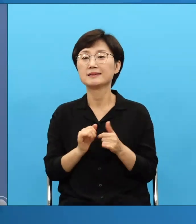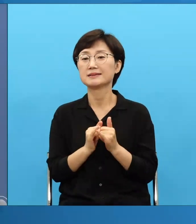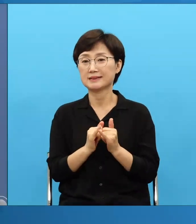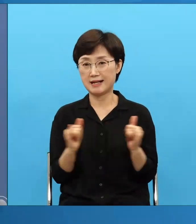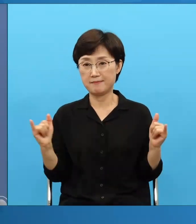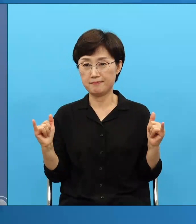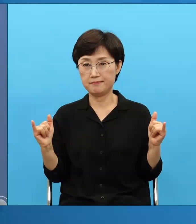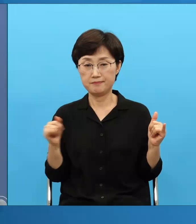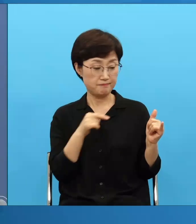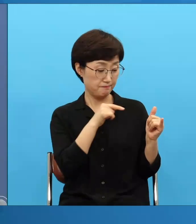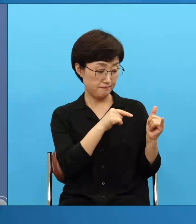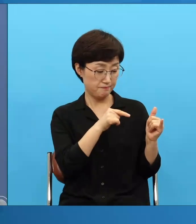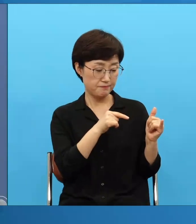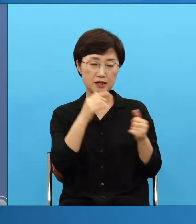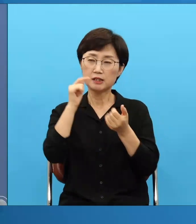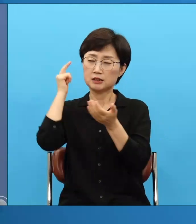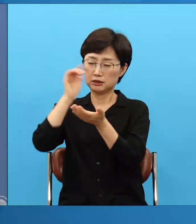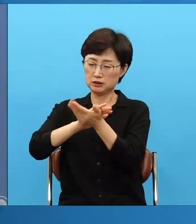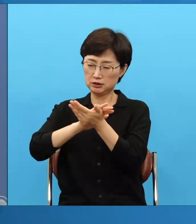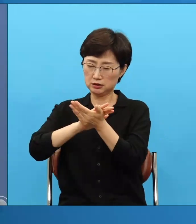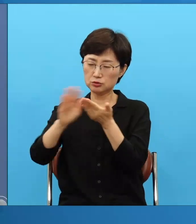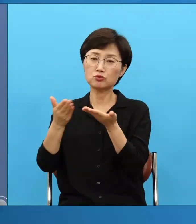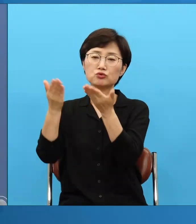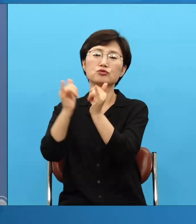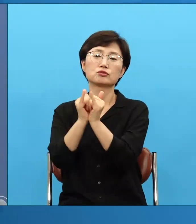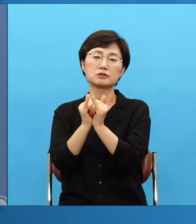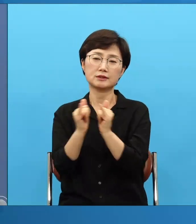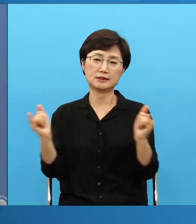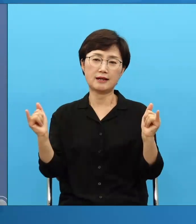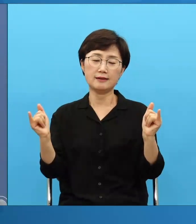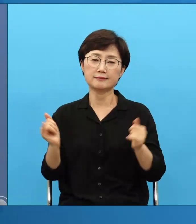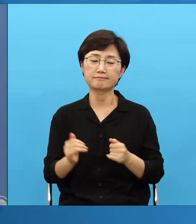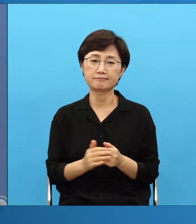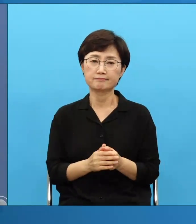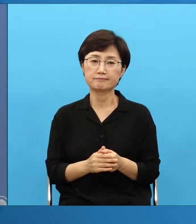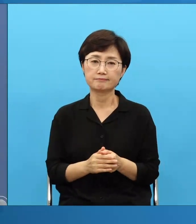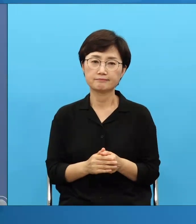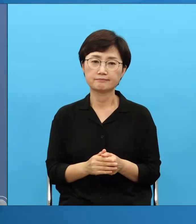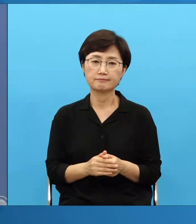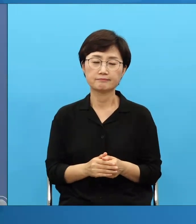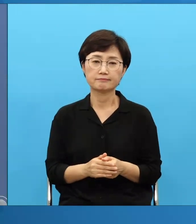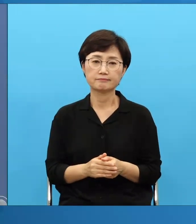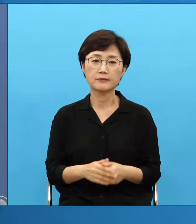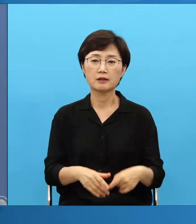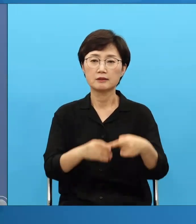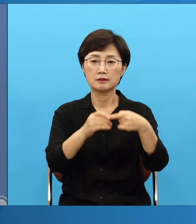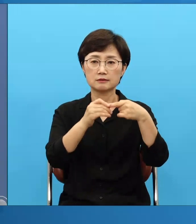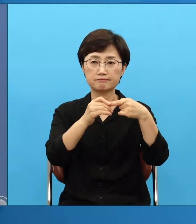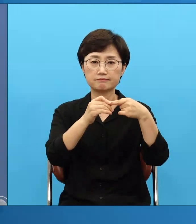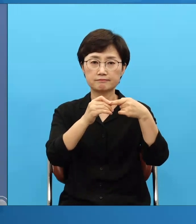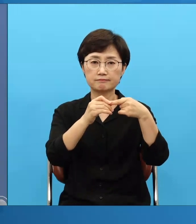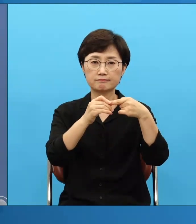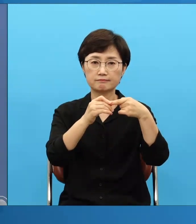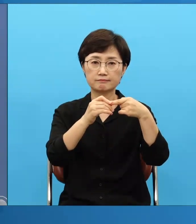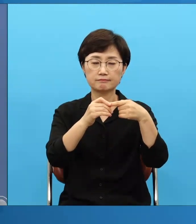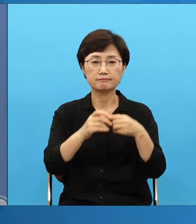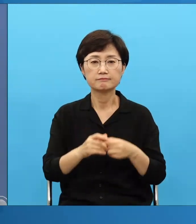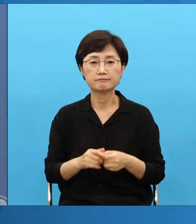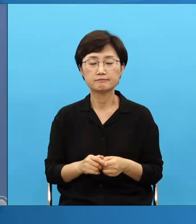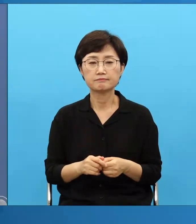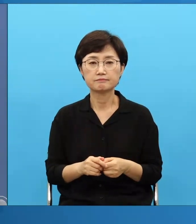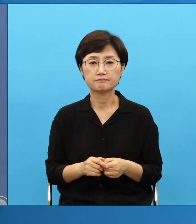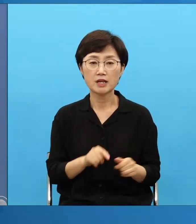시원케 하는 자라. Someone who possesses these things are the ones who refreshes the spirit. 첫째입니다. The first.